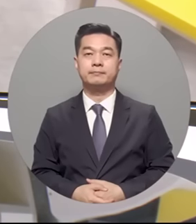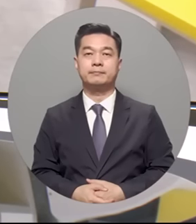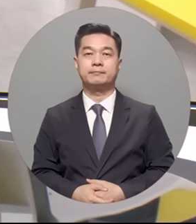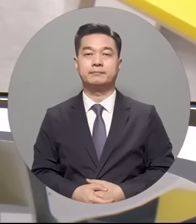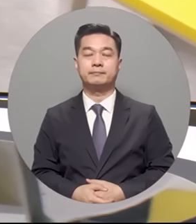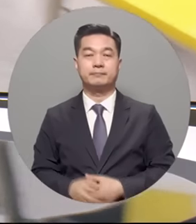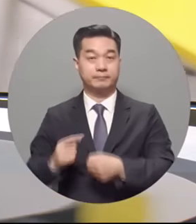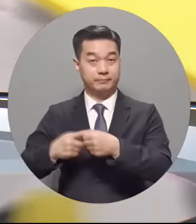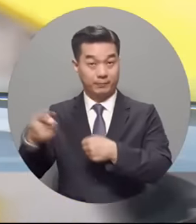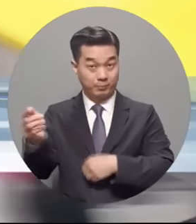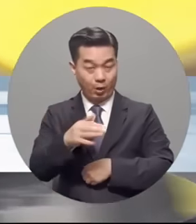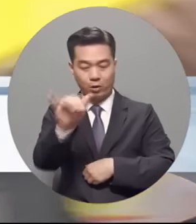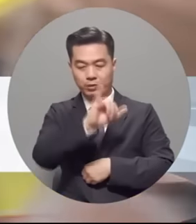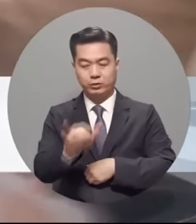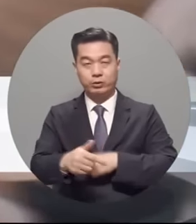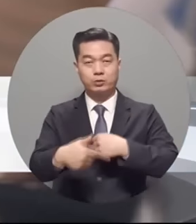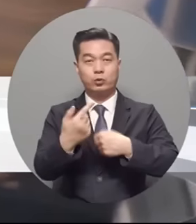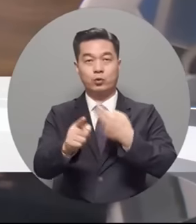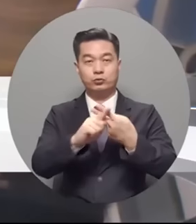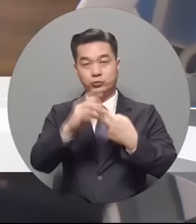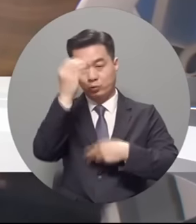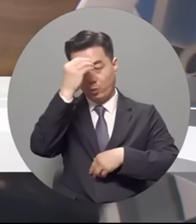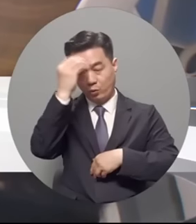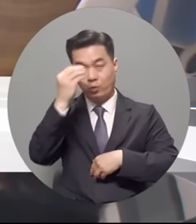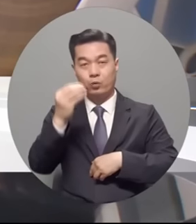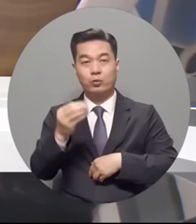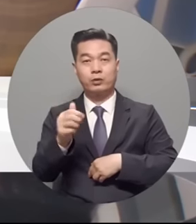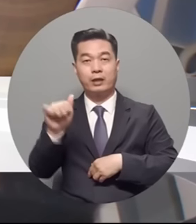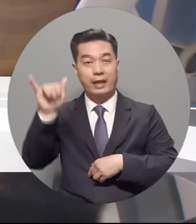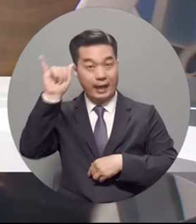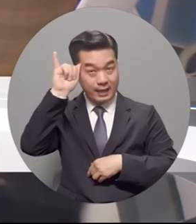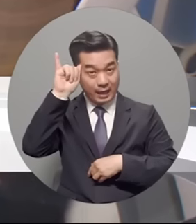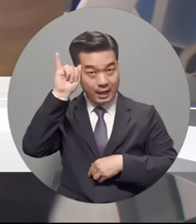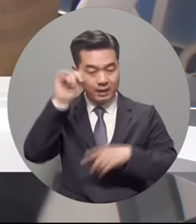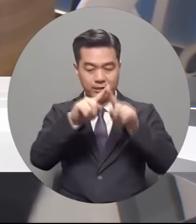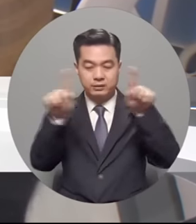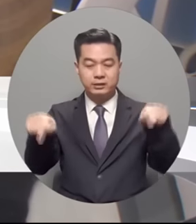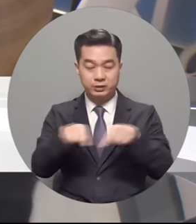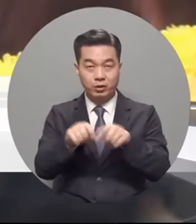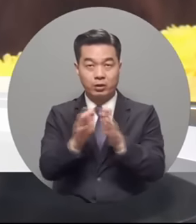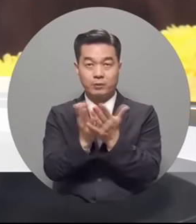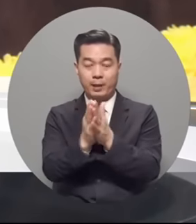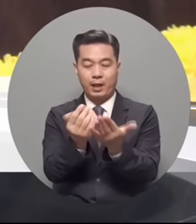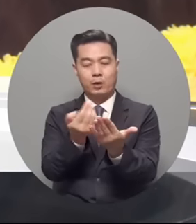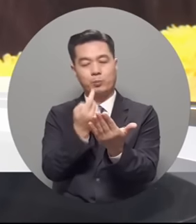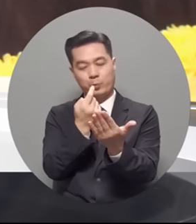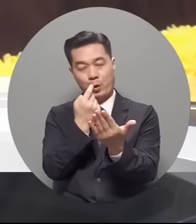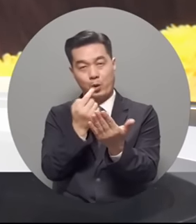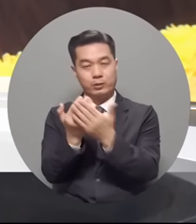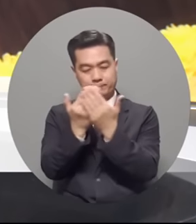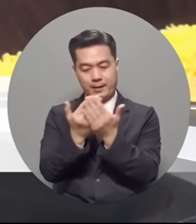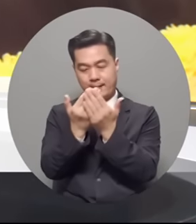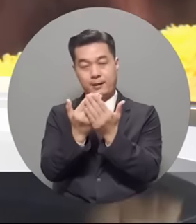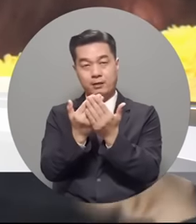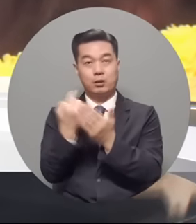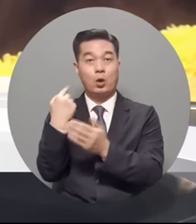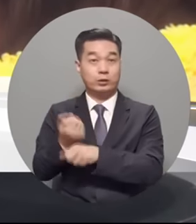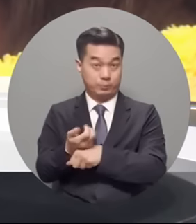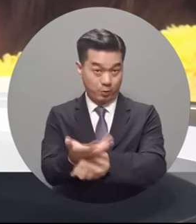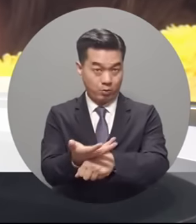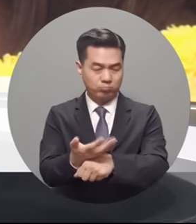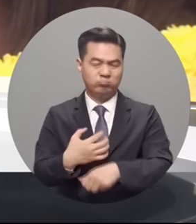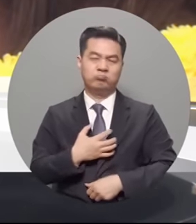내년부터 전국에 있는 초중고등학교에서 AI 디지털 교과서로 수업을 한다는 소식 어제 전해드렸죠. 이에 따른